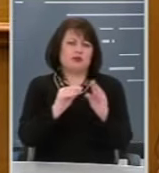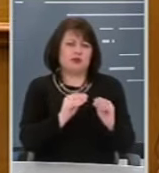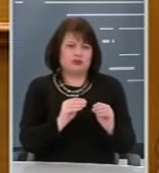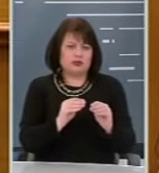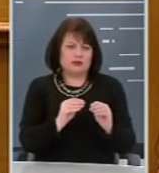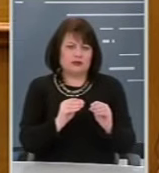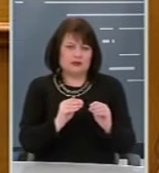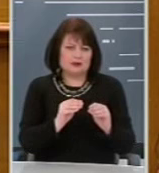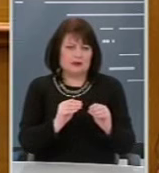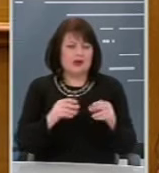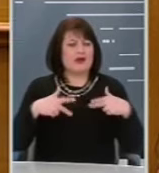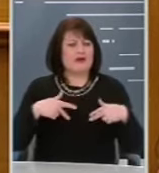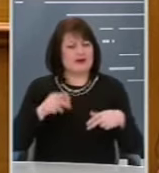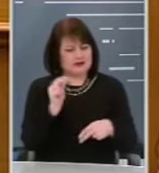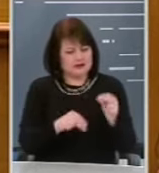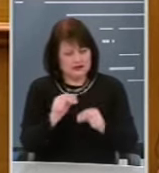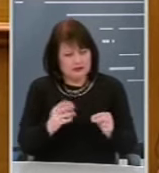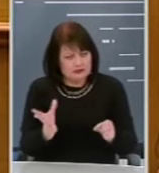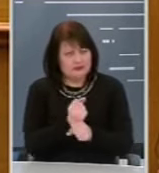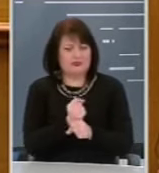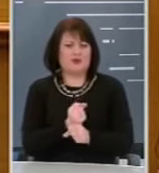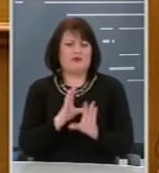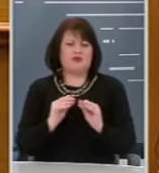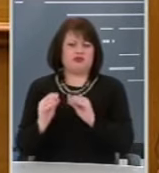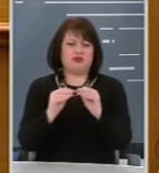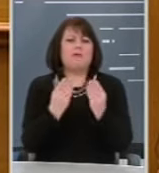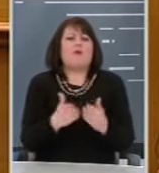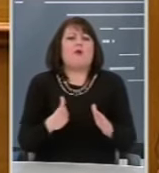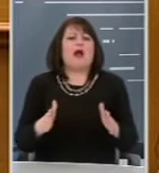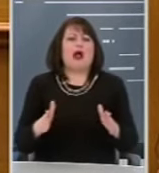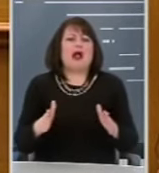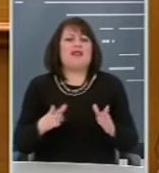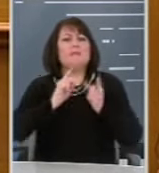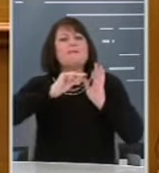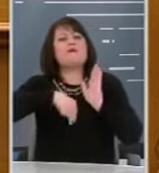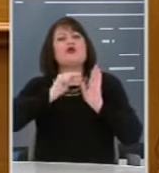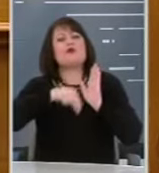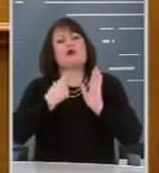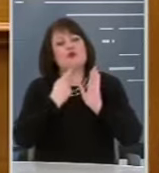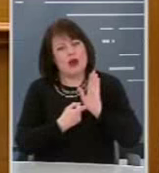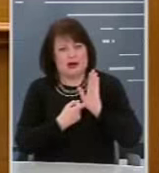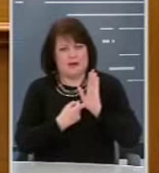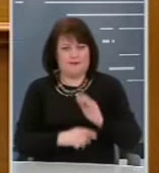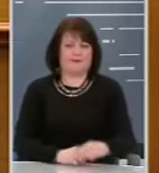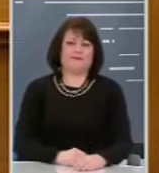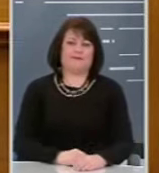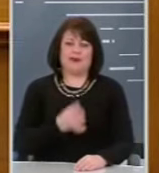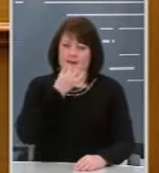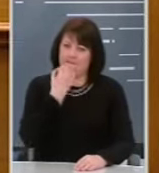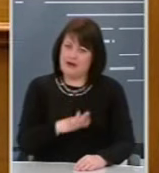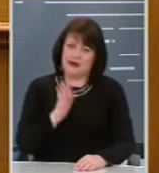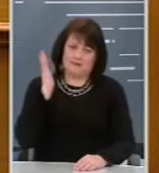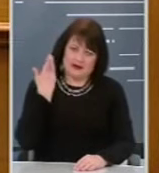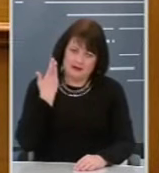εκλεγμένων κυβερνήσεων και που ασύστολα προπαγάνδιση έχω αναφερθεί και στο